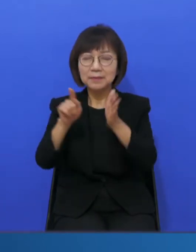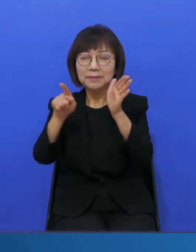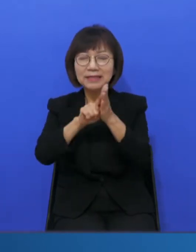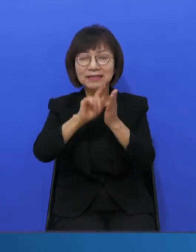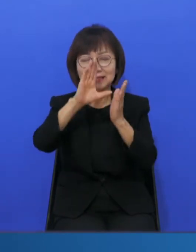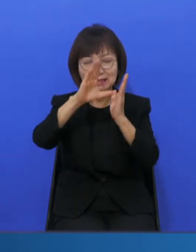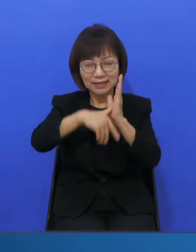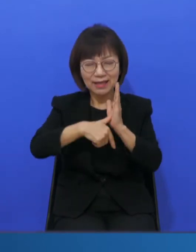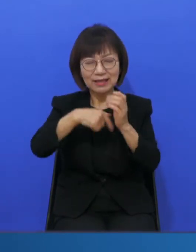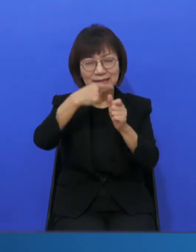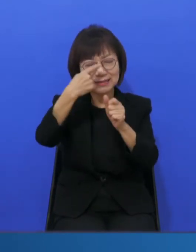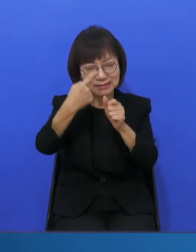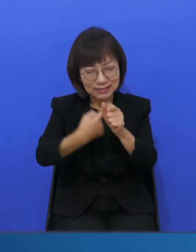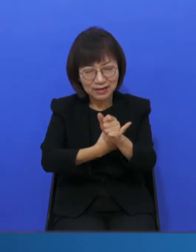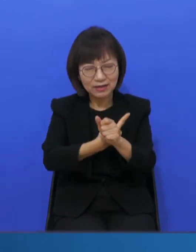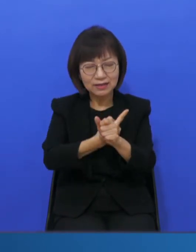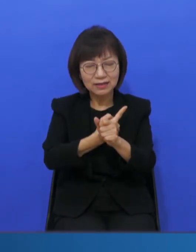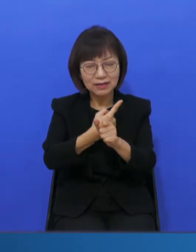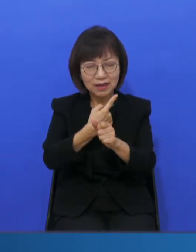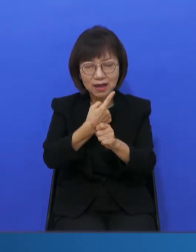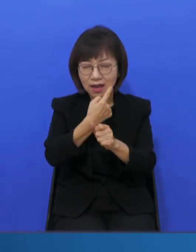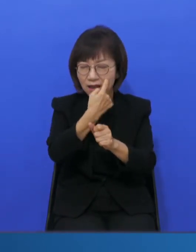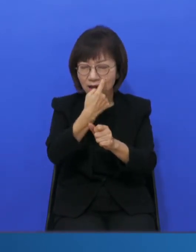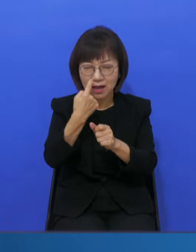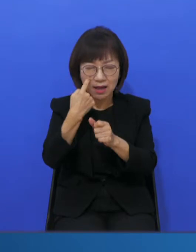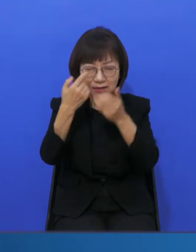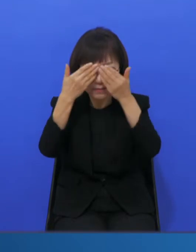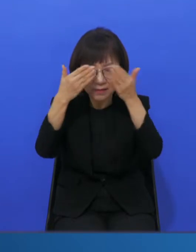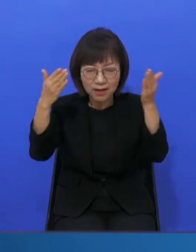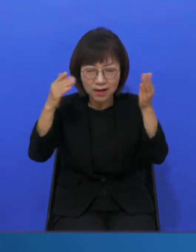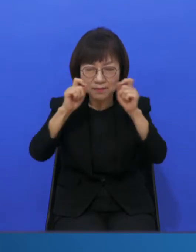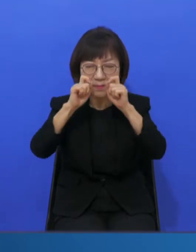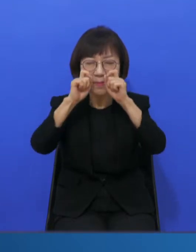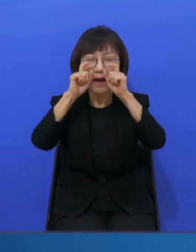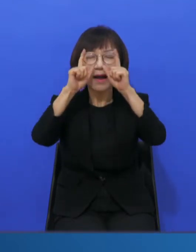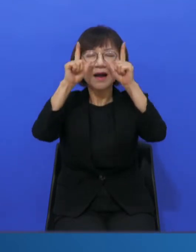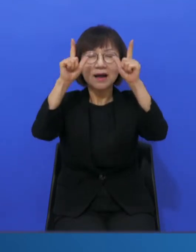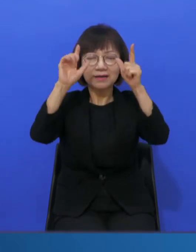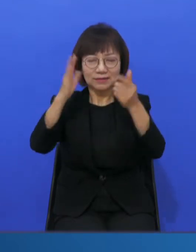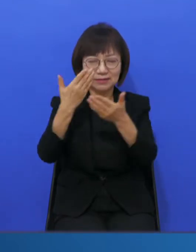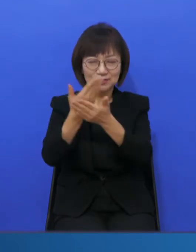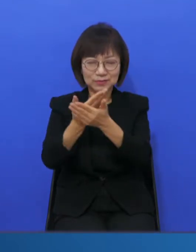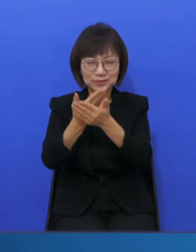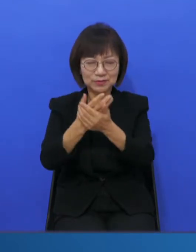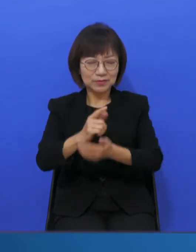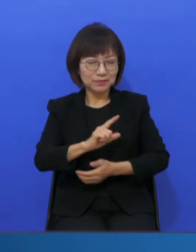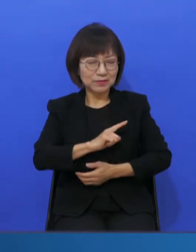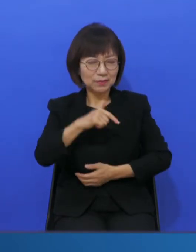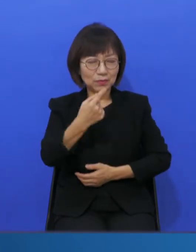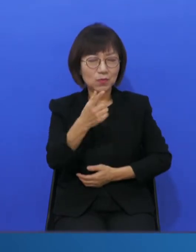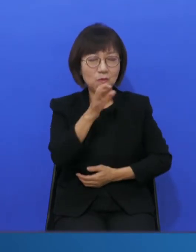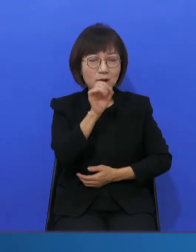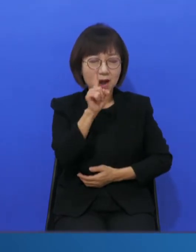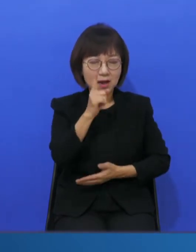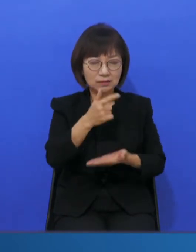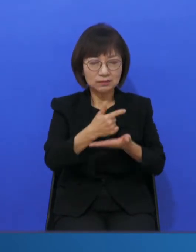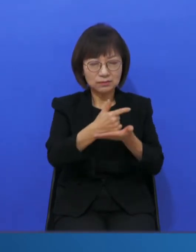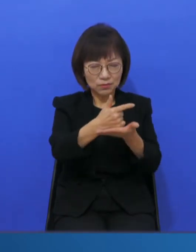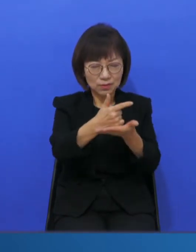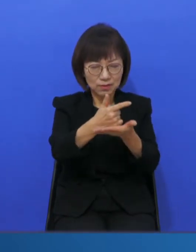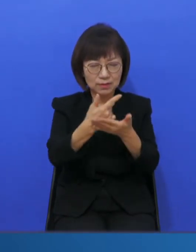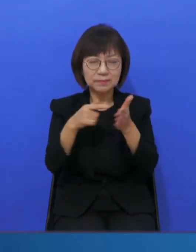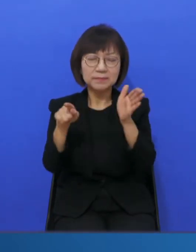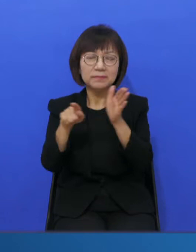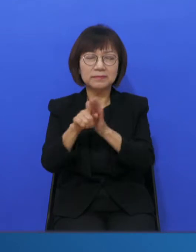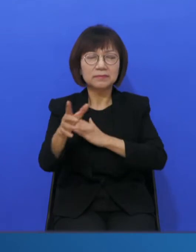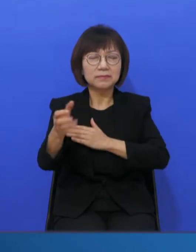더하여 주옵소서. Lord, give us the blessing to believe without seeing. 노아는 믿음으로 방주를 예비하였습니다.